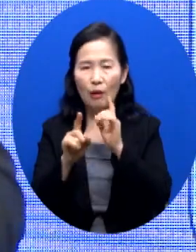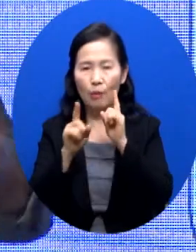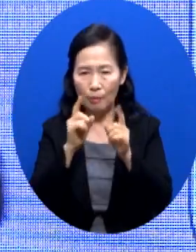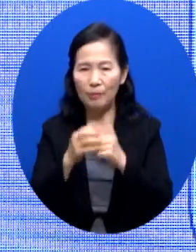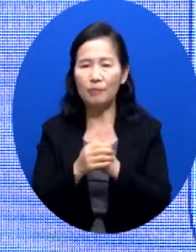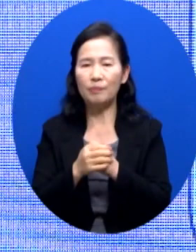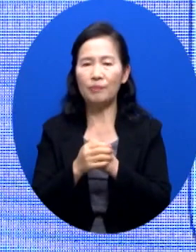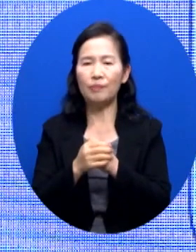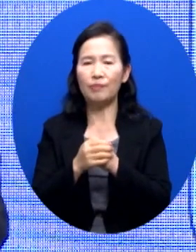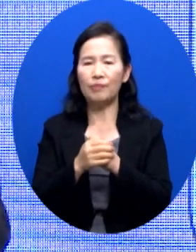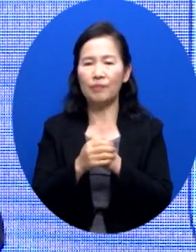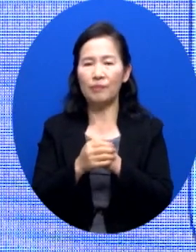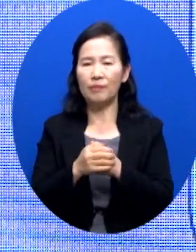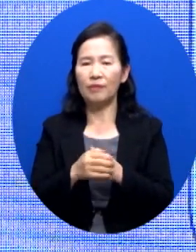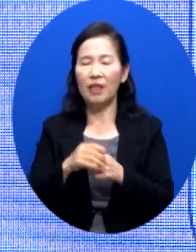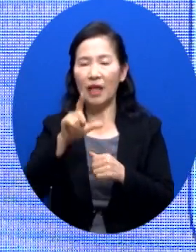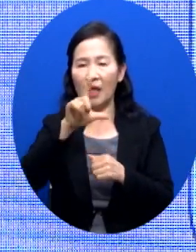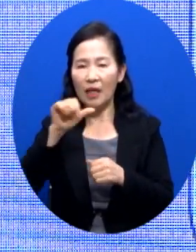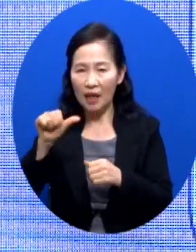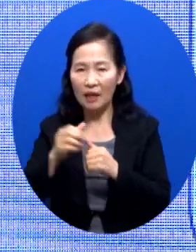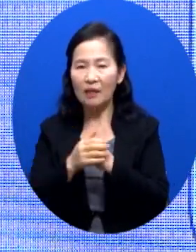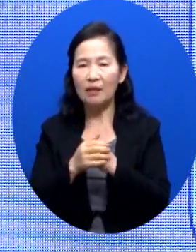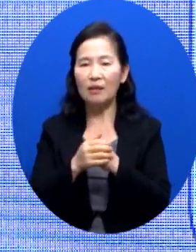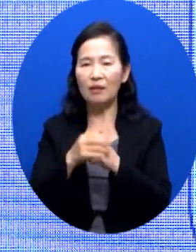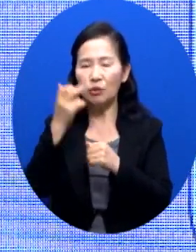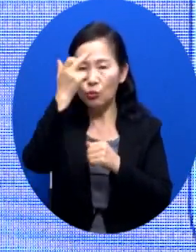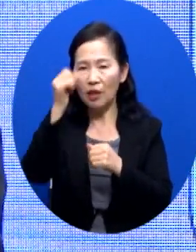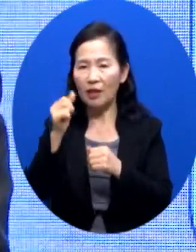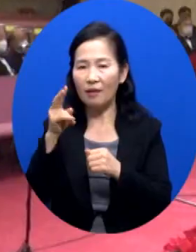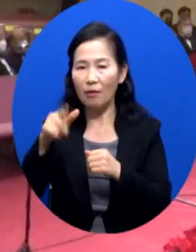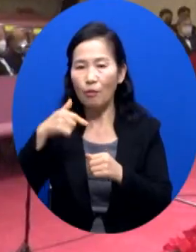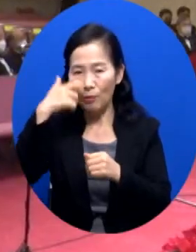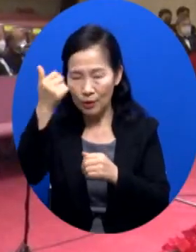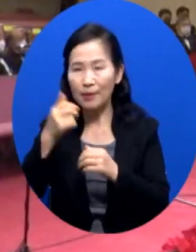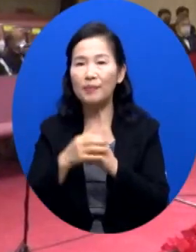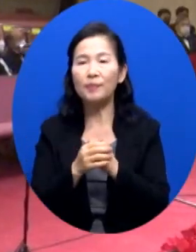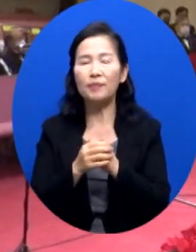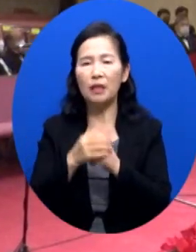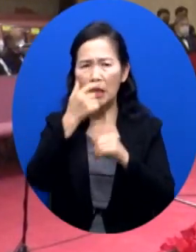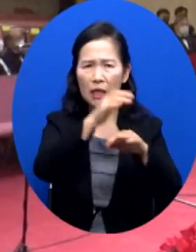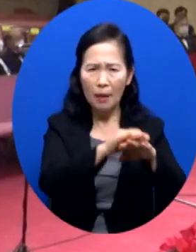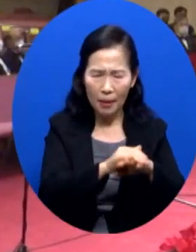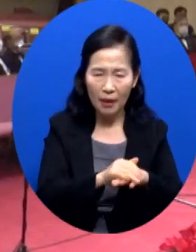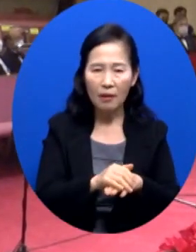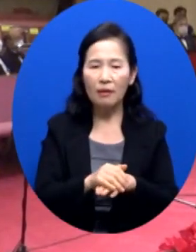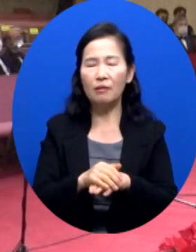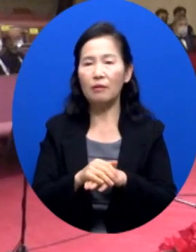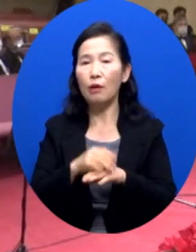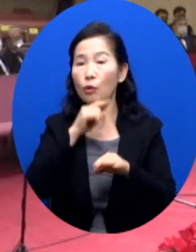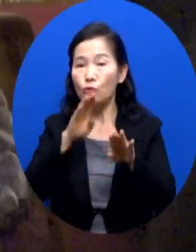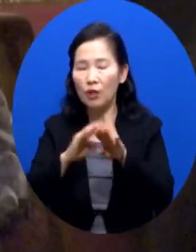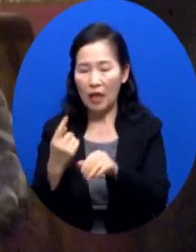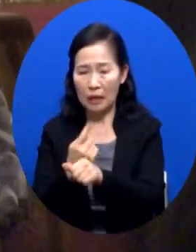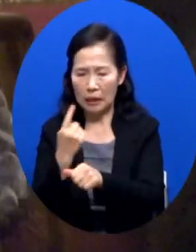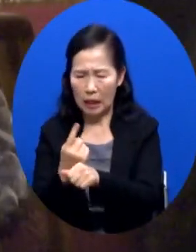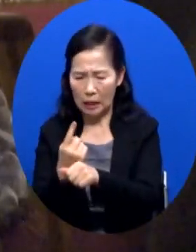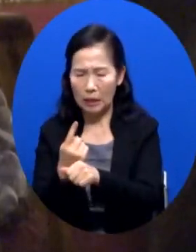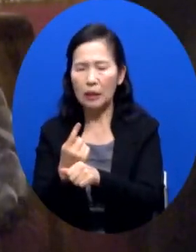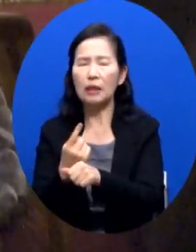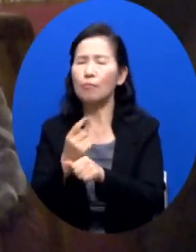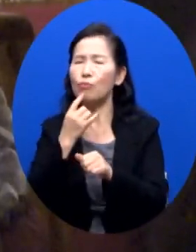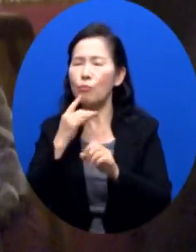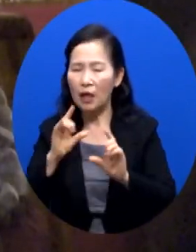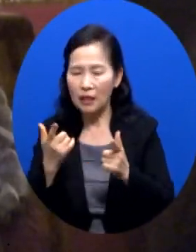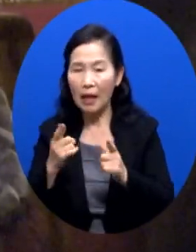주 강사로 나선 LA 주안의 교회 최형 목사는 예배는 주일 1시간으로 결정되는 것이 아니라 이미